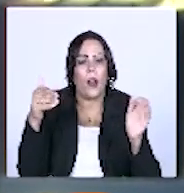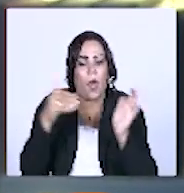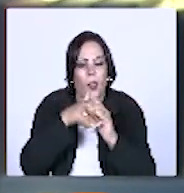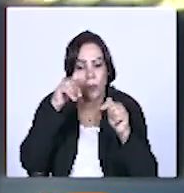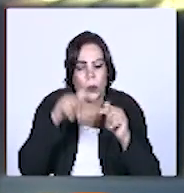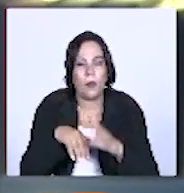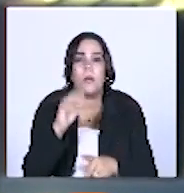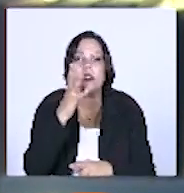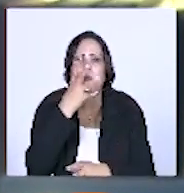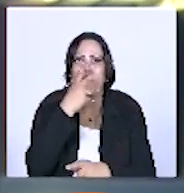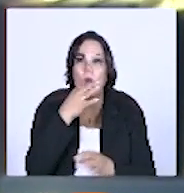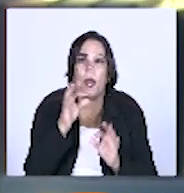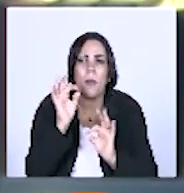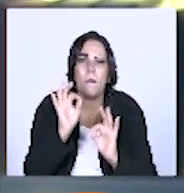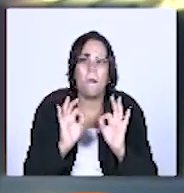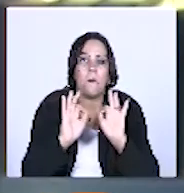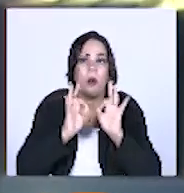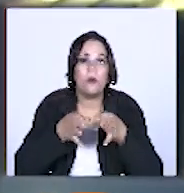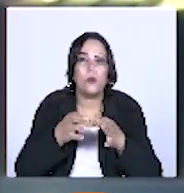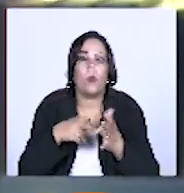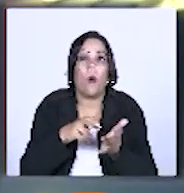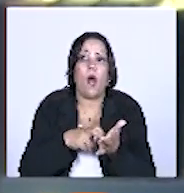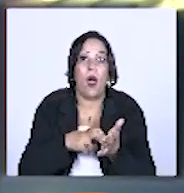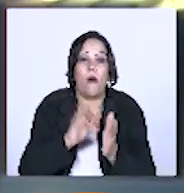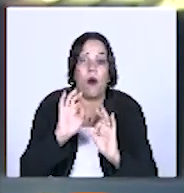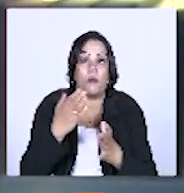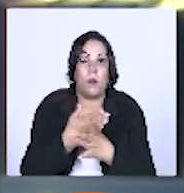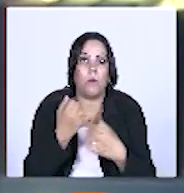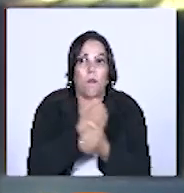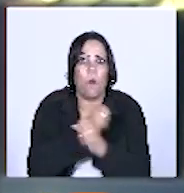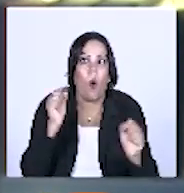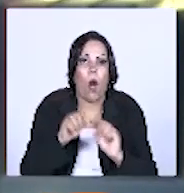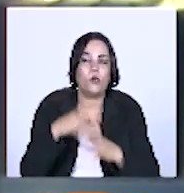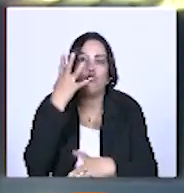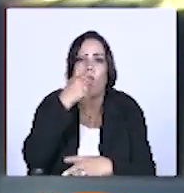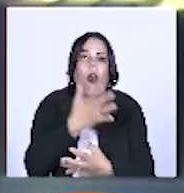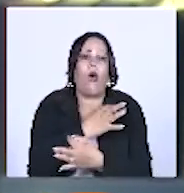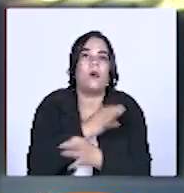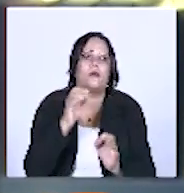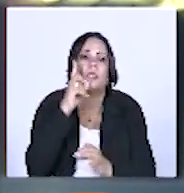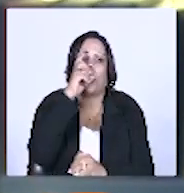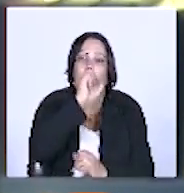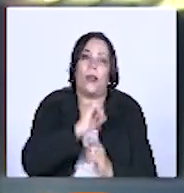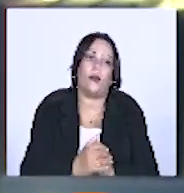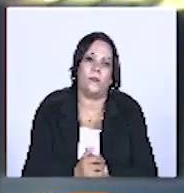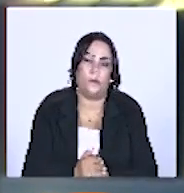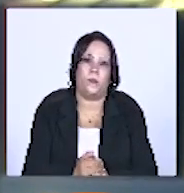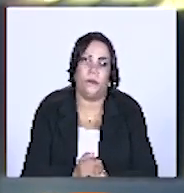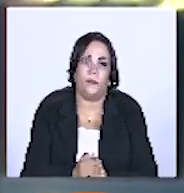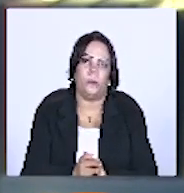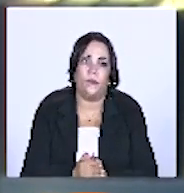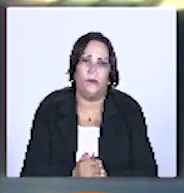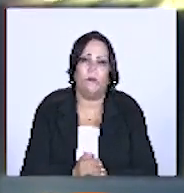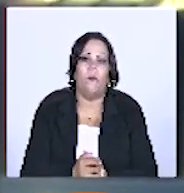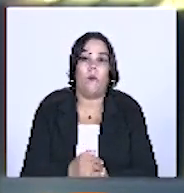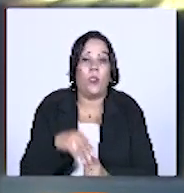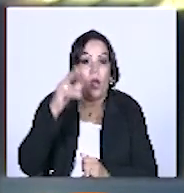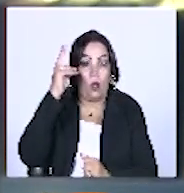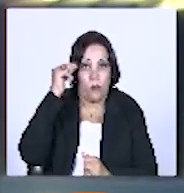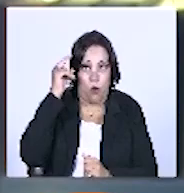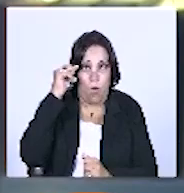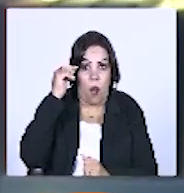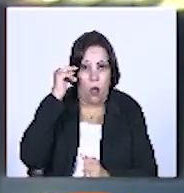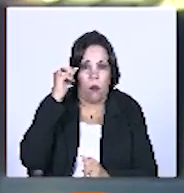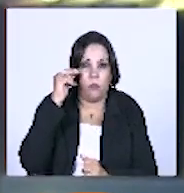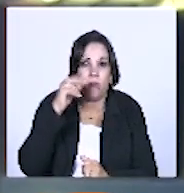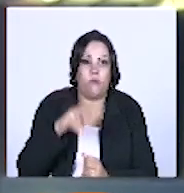ولكن بصوره محسوبه ويخشى ان تنفلت بصوره غير محسوبه اسرائيل